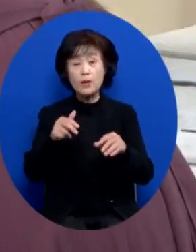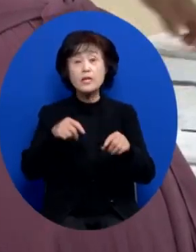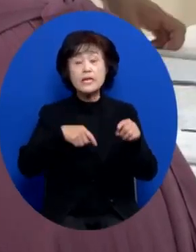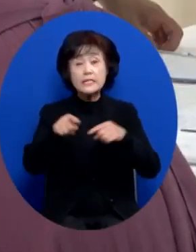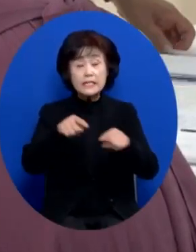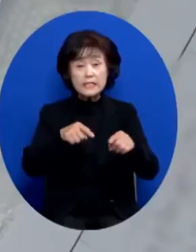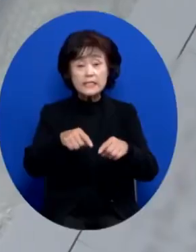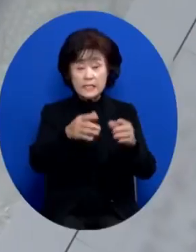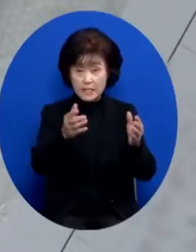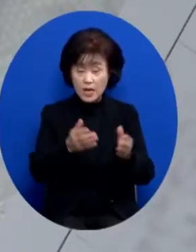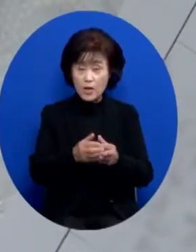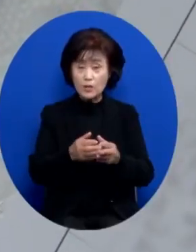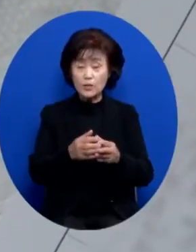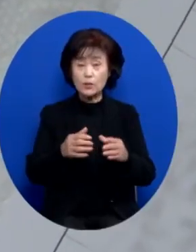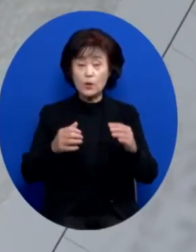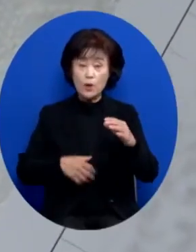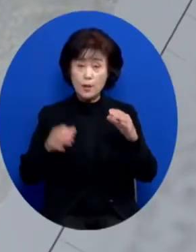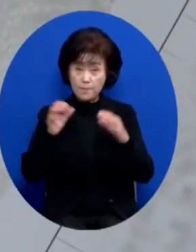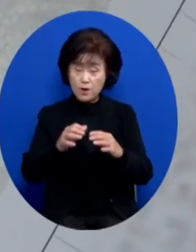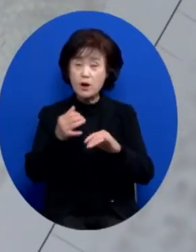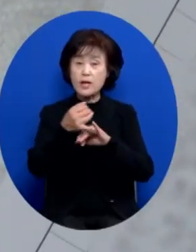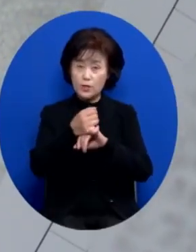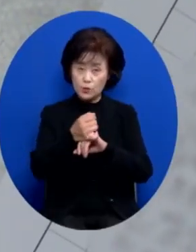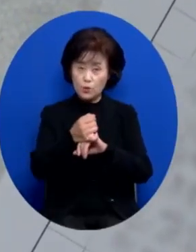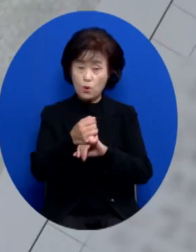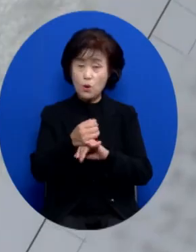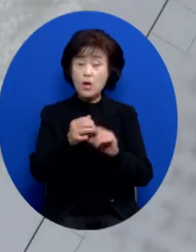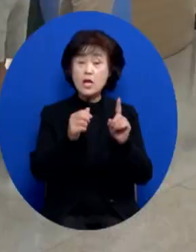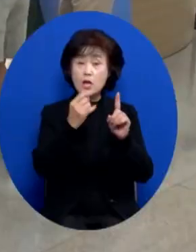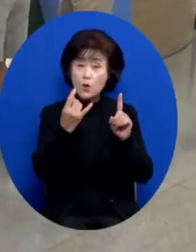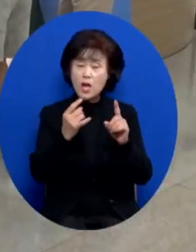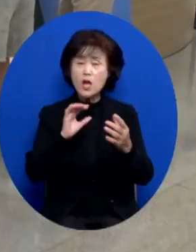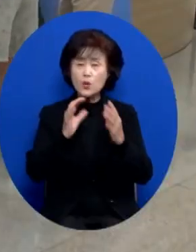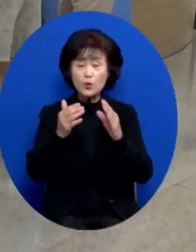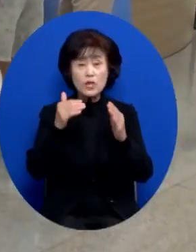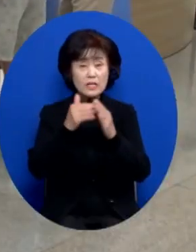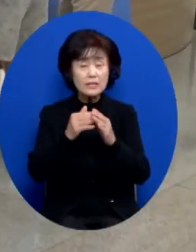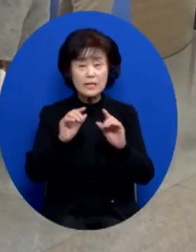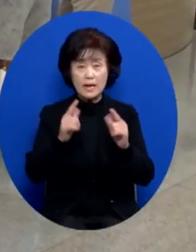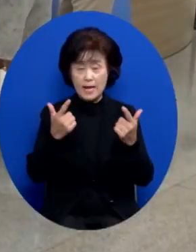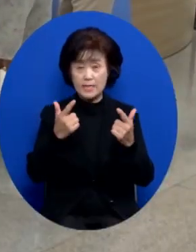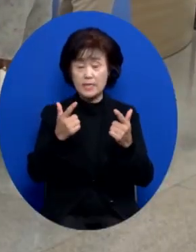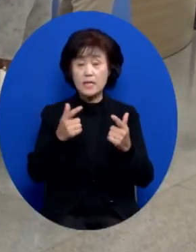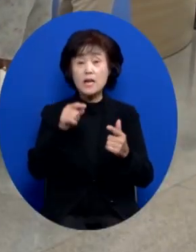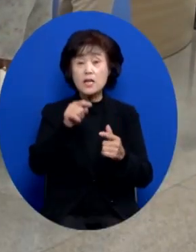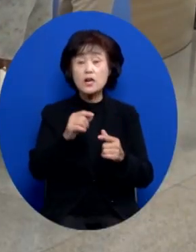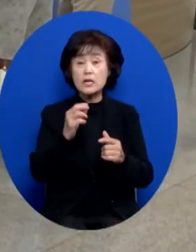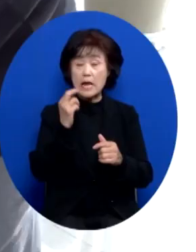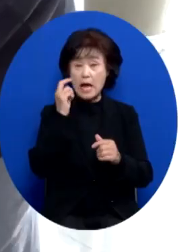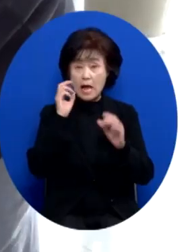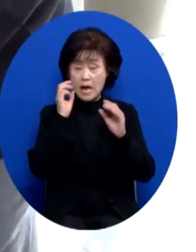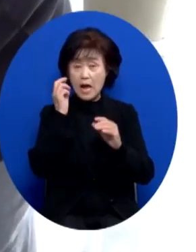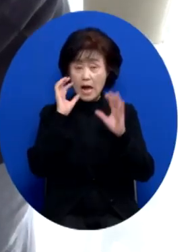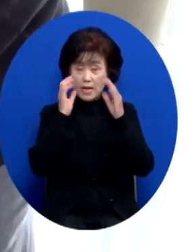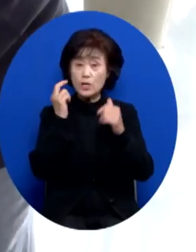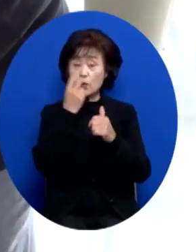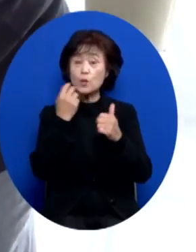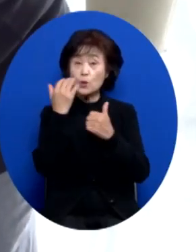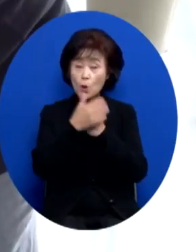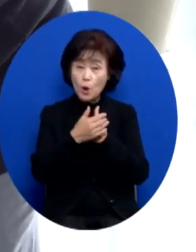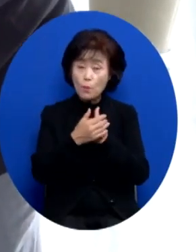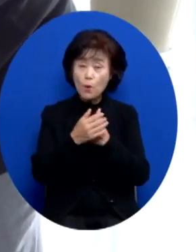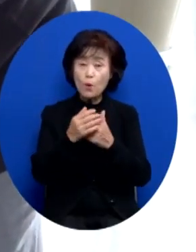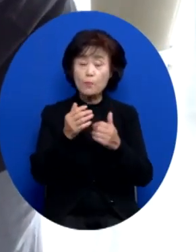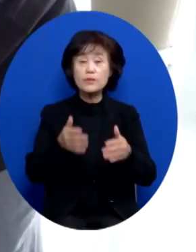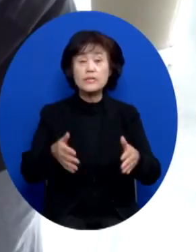협력을 약속한 가운데 출대본은 일회성 논의가 아닌 돌봄 사각지대를 중심으로 하는 아동 돌봄시설